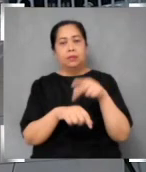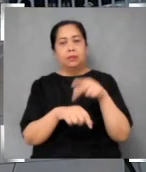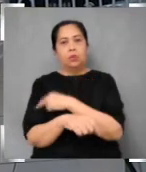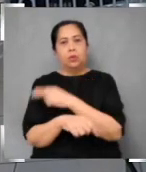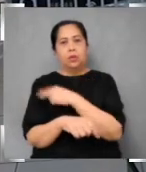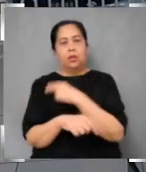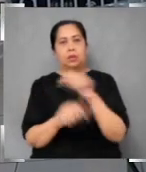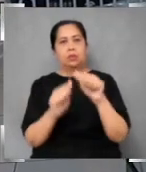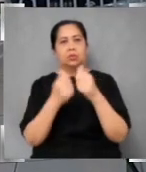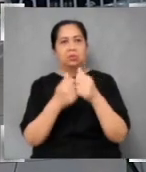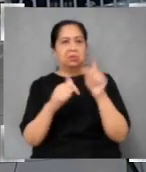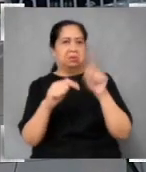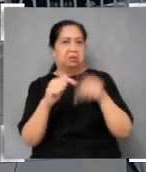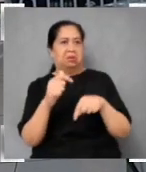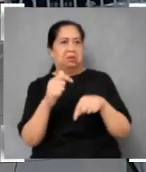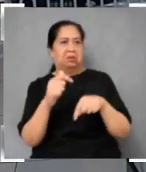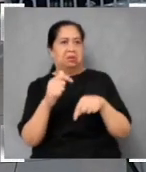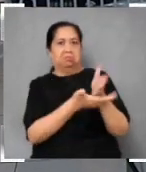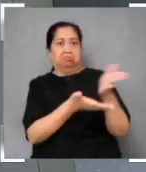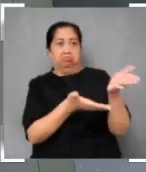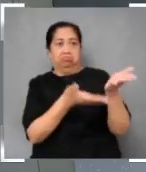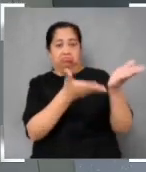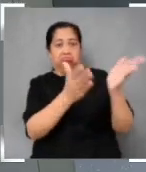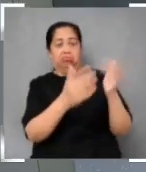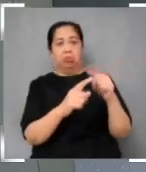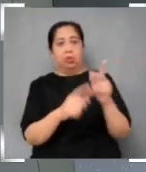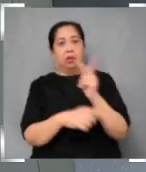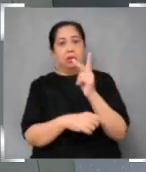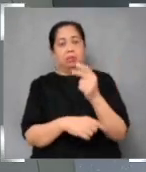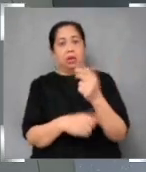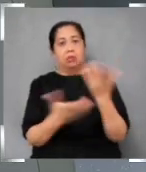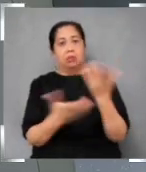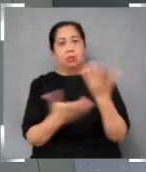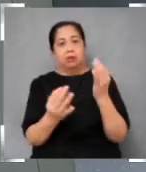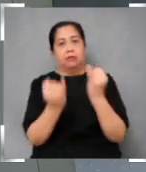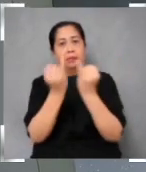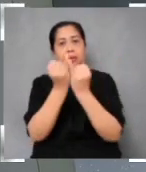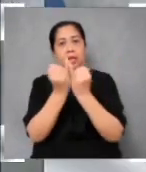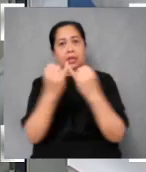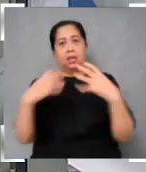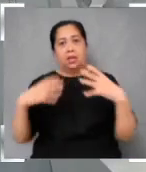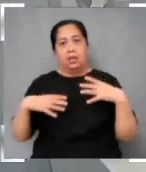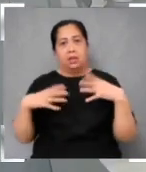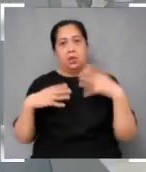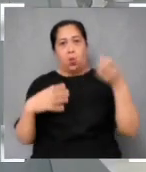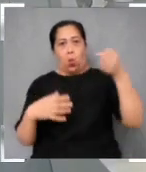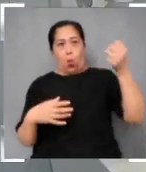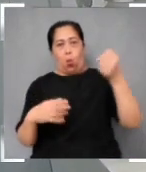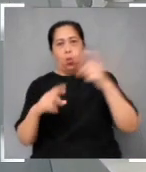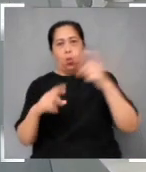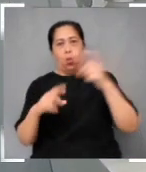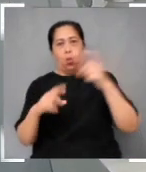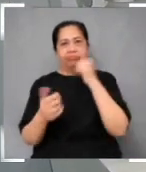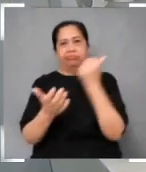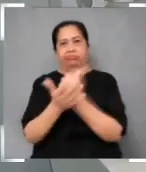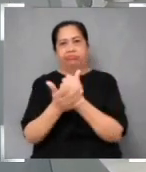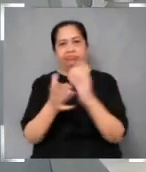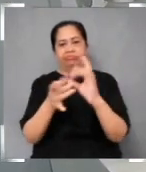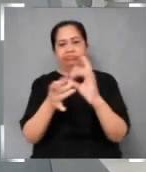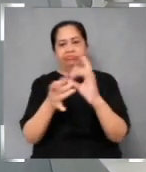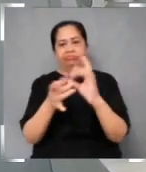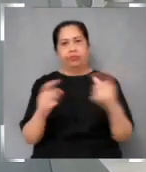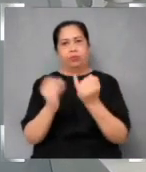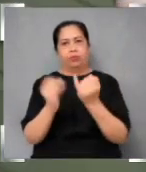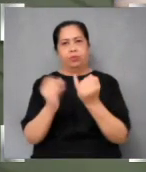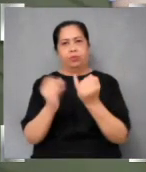ng mga ospital kung mag-PhilHealth Holiday. O di kaya hindi na talaga magpa-accredit sa PhilHealth. Matagal na raw problema